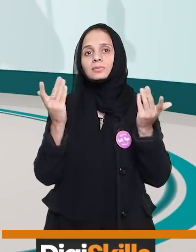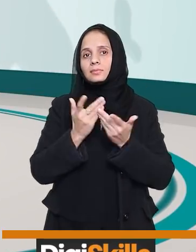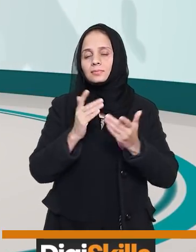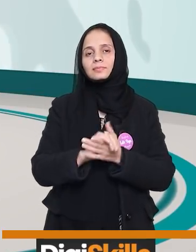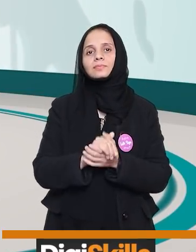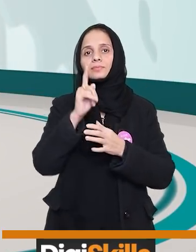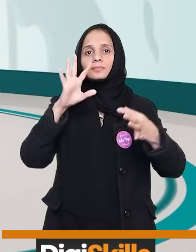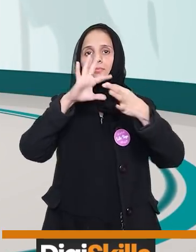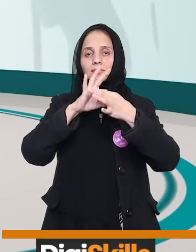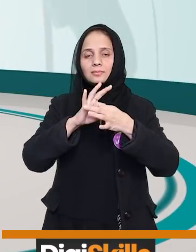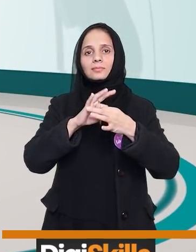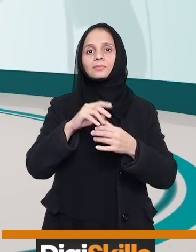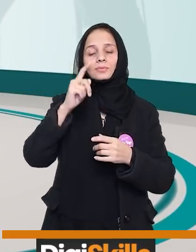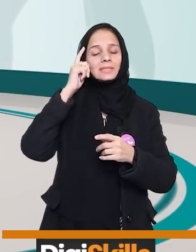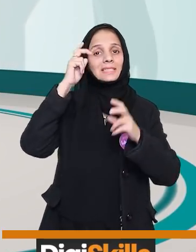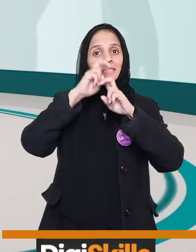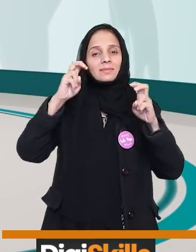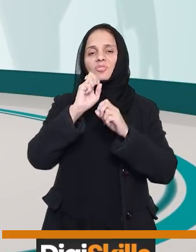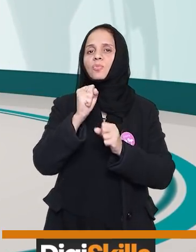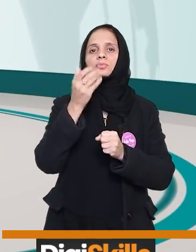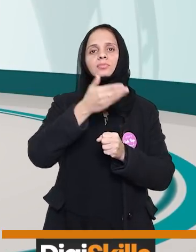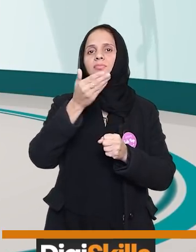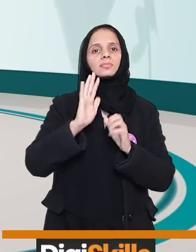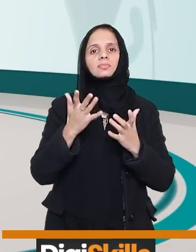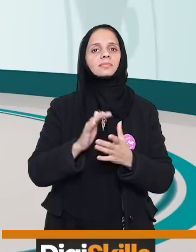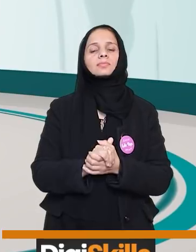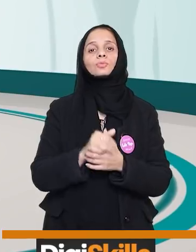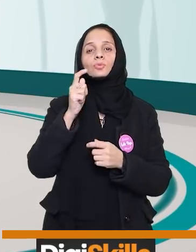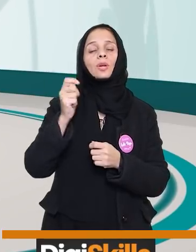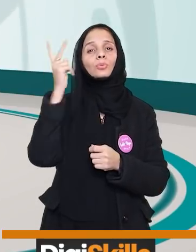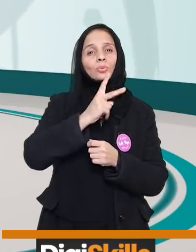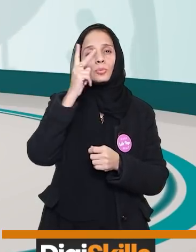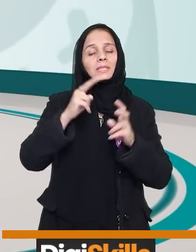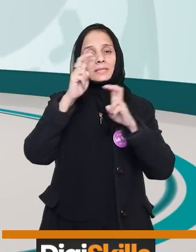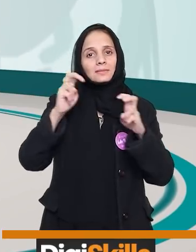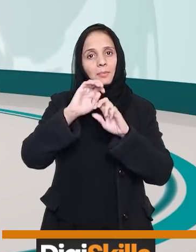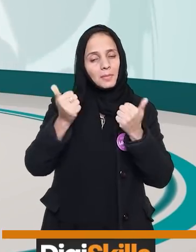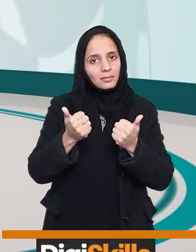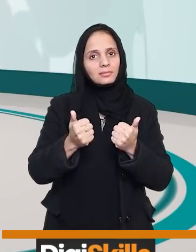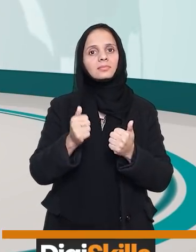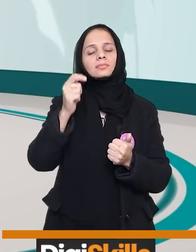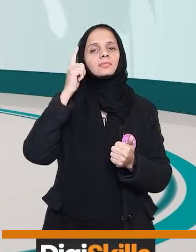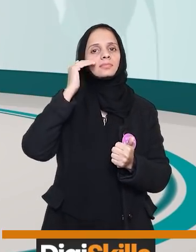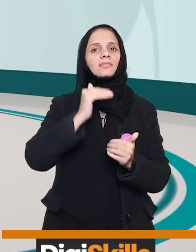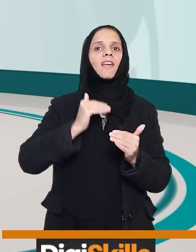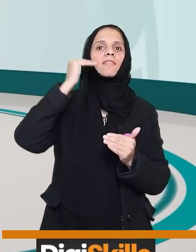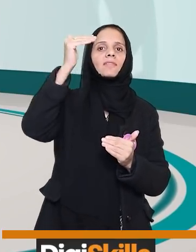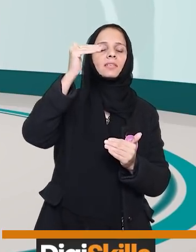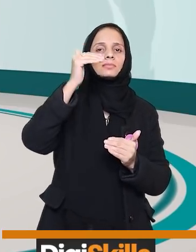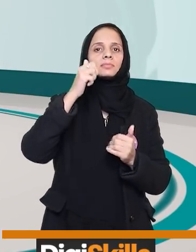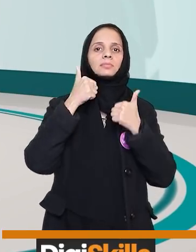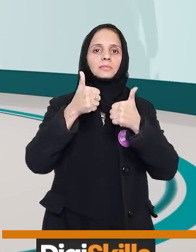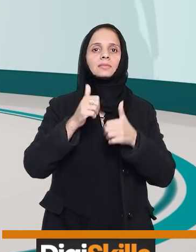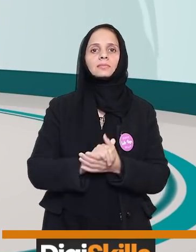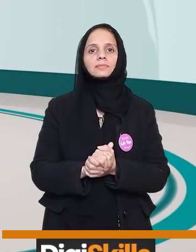گے جس سے ریلیٹڈ لوگوں کے پاس ایکسپرٹیز ہی نہیں ہے. بٹ آپ نے پریکٹس کر کر کے اتنی ایڈوانسمنٹ کر لی